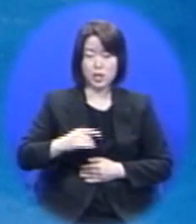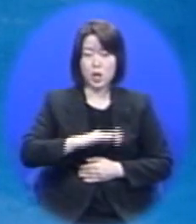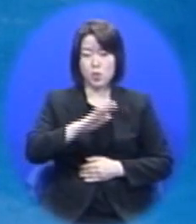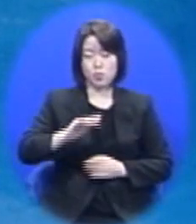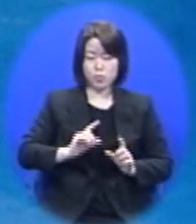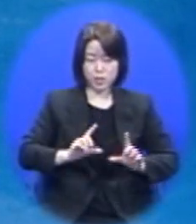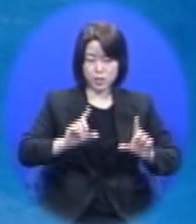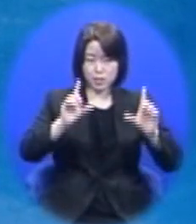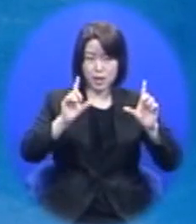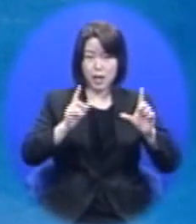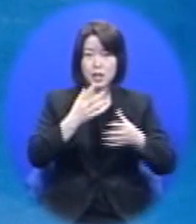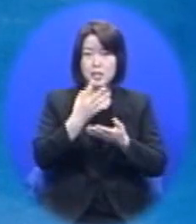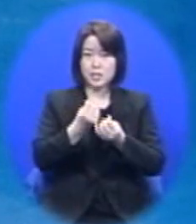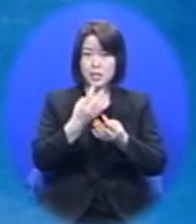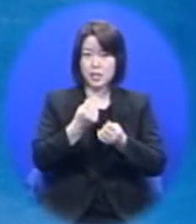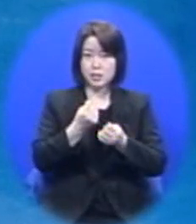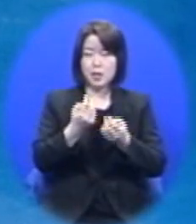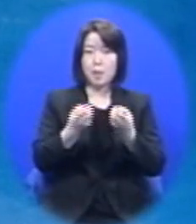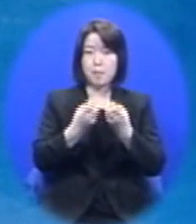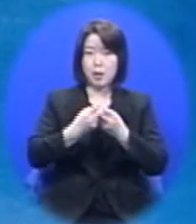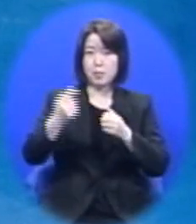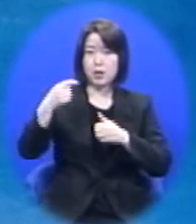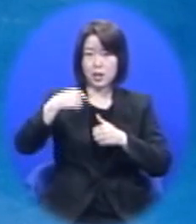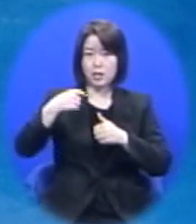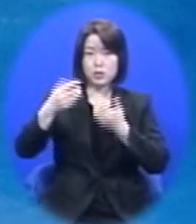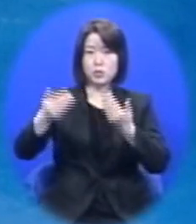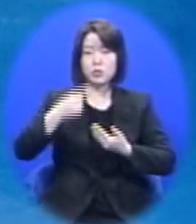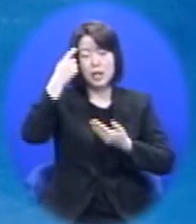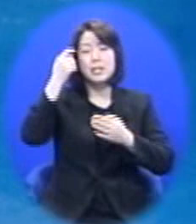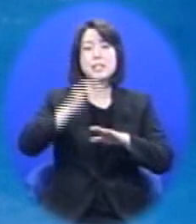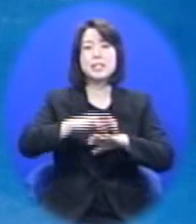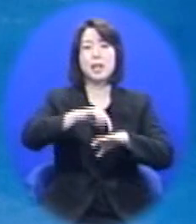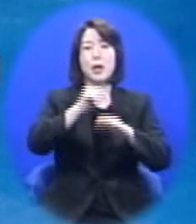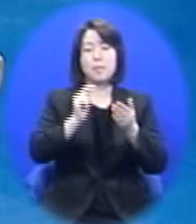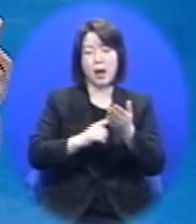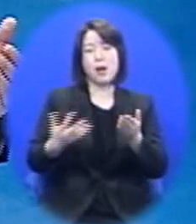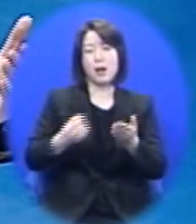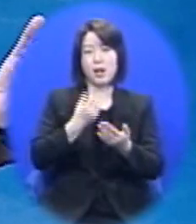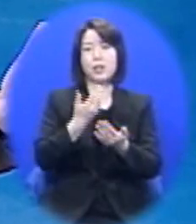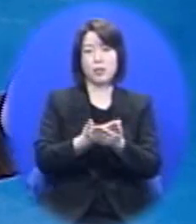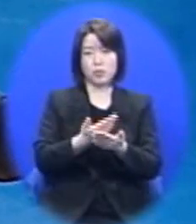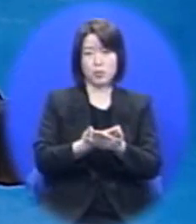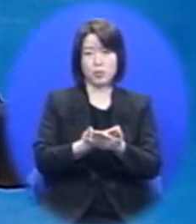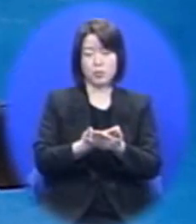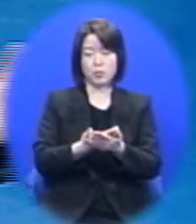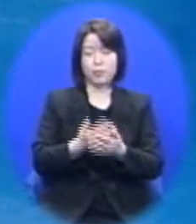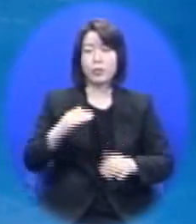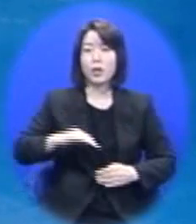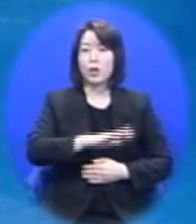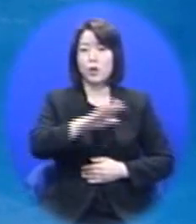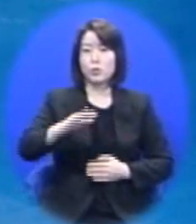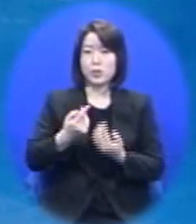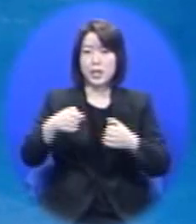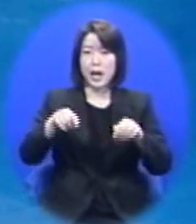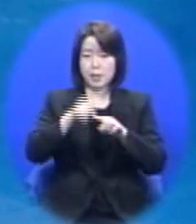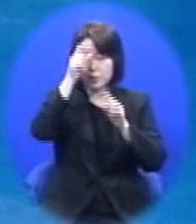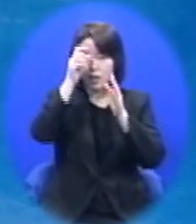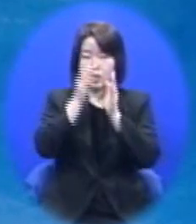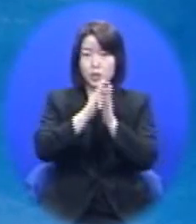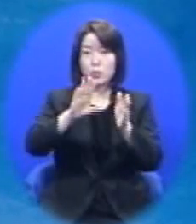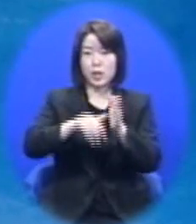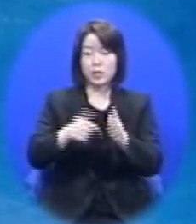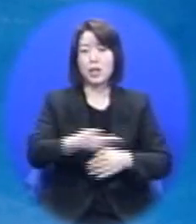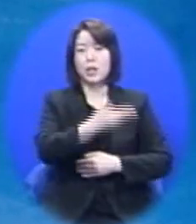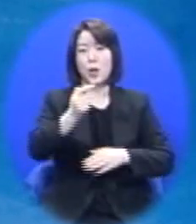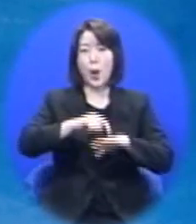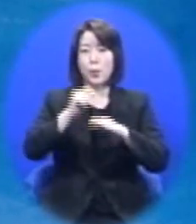가르쳐 주셔서 지혜의 마음을 얻게 해 주십시오. 이제 우리 같이 기도하실 때 정말 여러분의 마음에